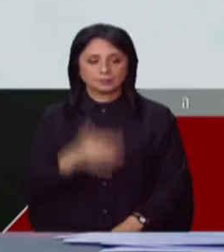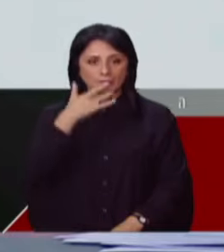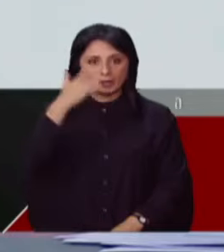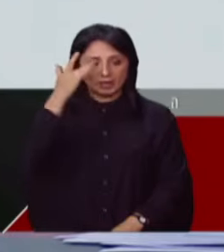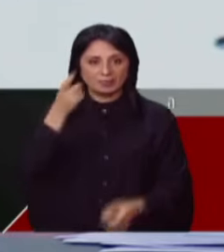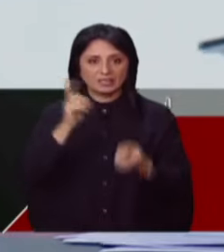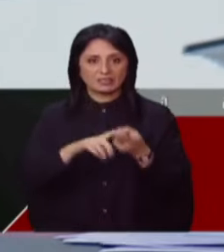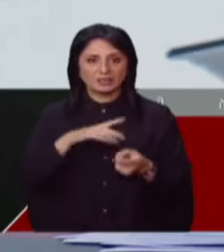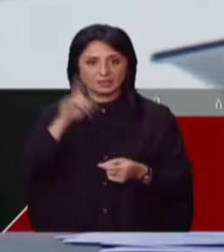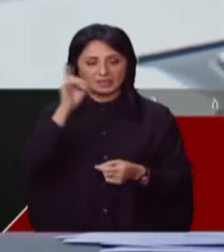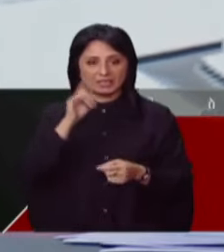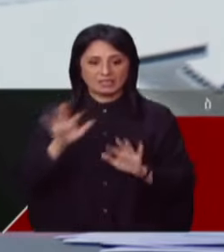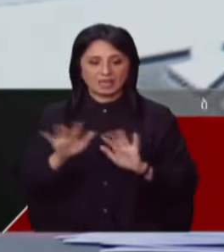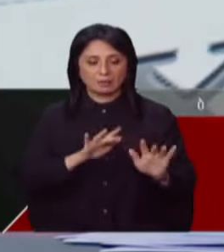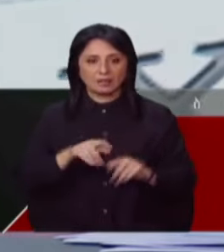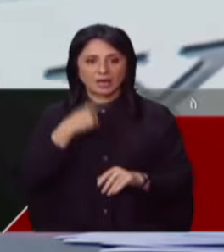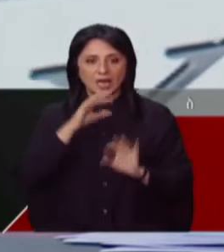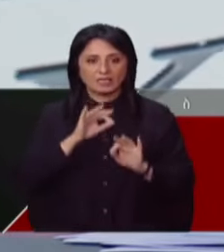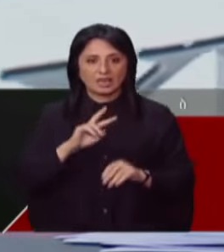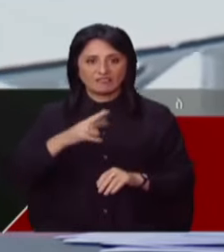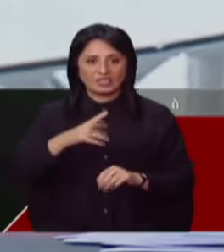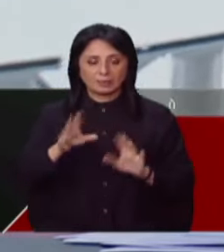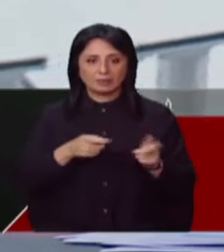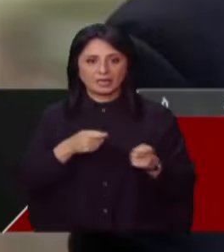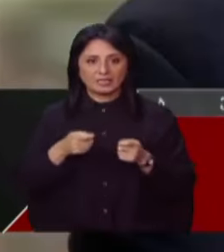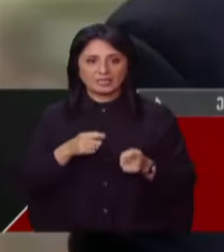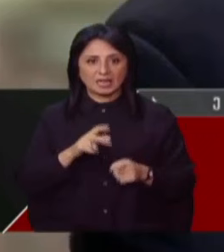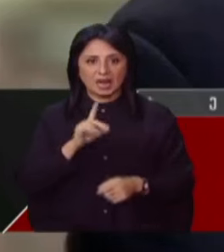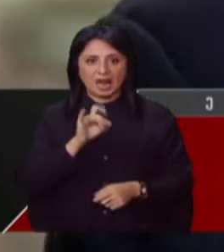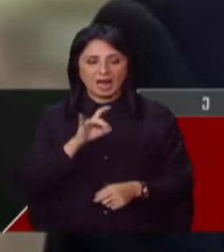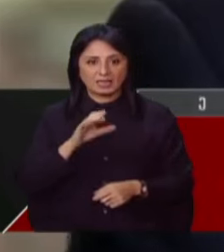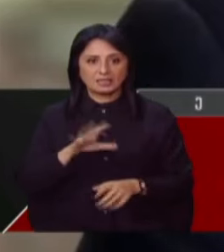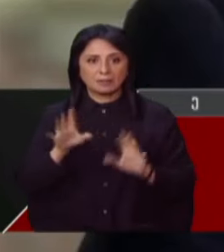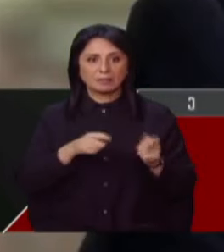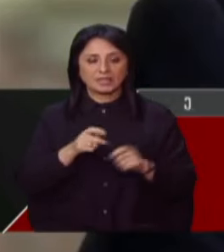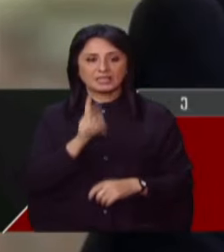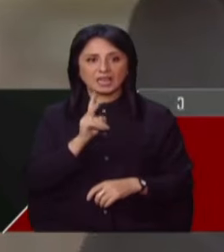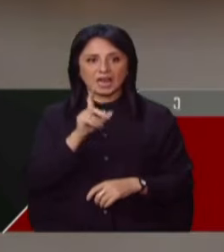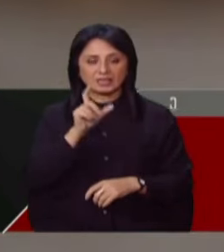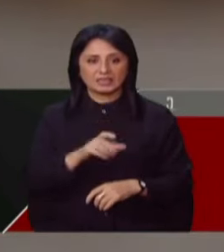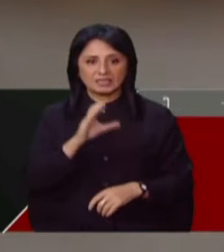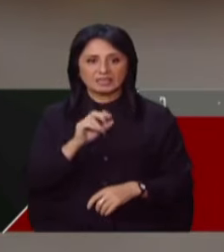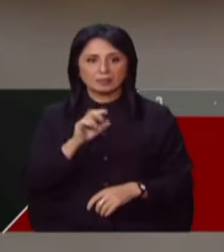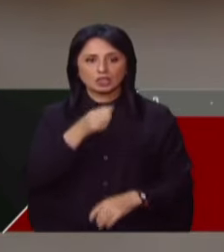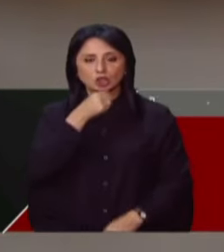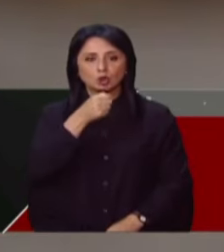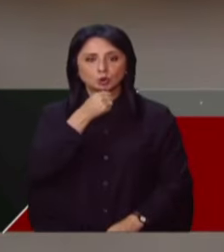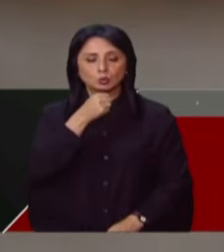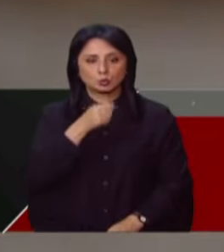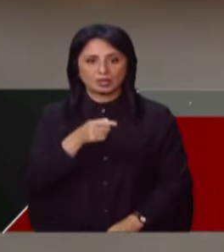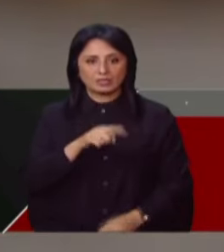Amerikas gavlena khonda Israelis khmedebebze atskhadebs viceprezidenti Kamala Harrisi da prezidentobis kandidati CBS-is